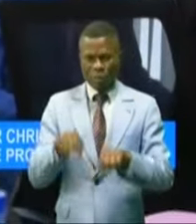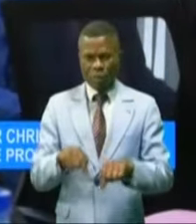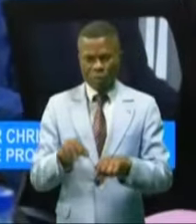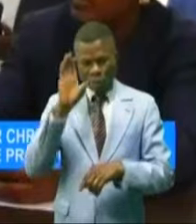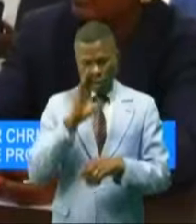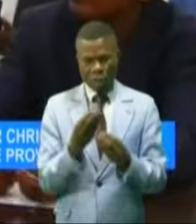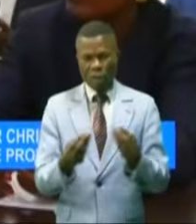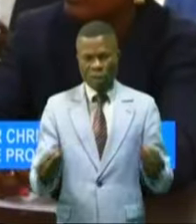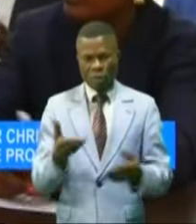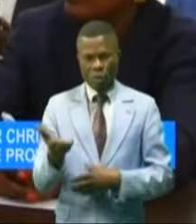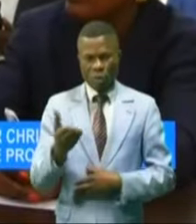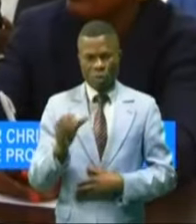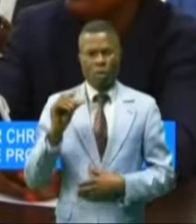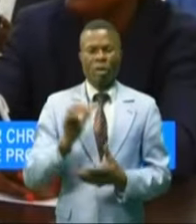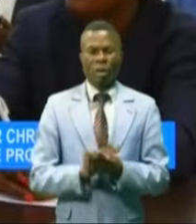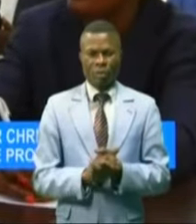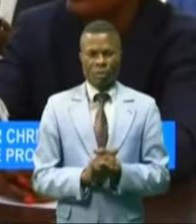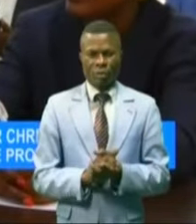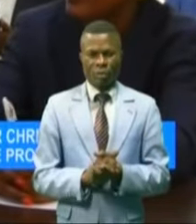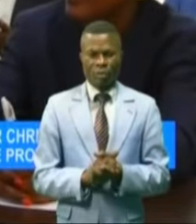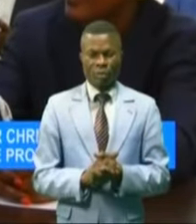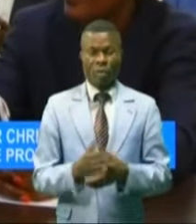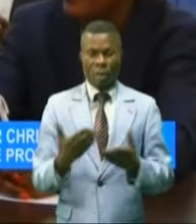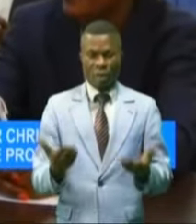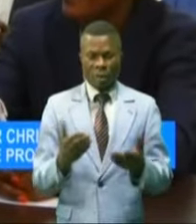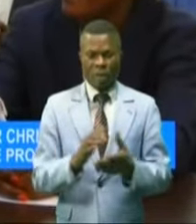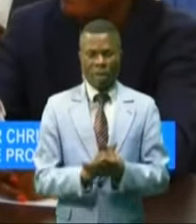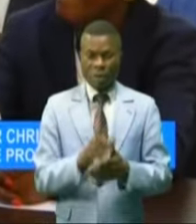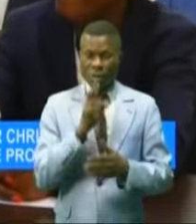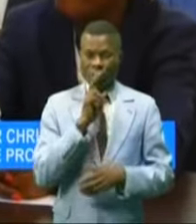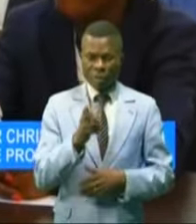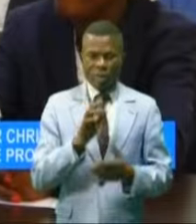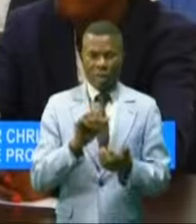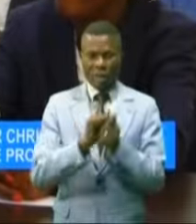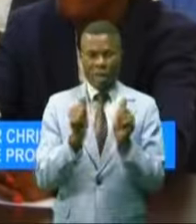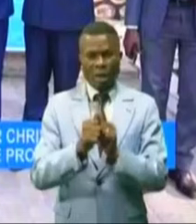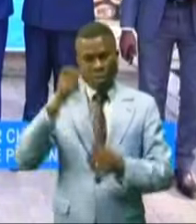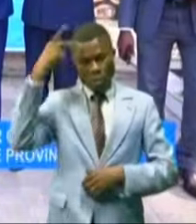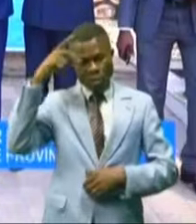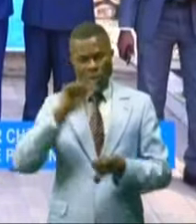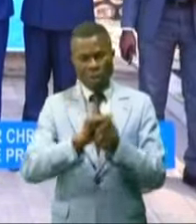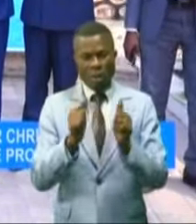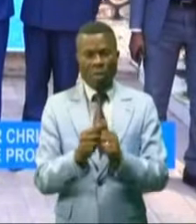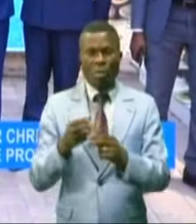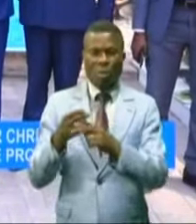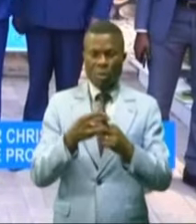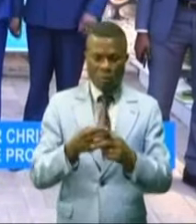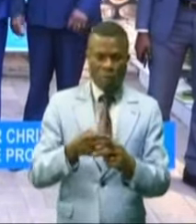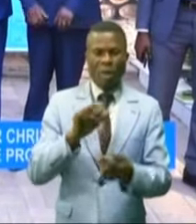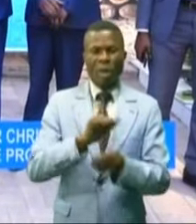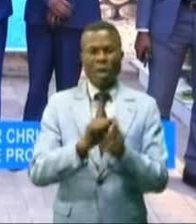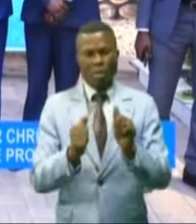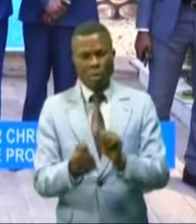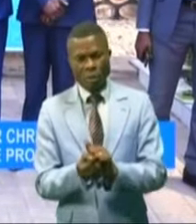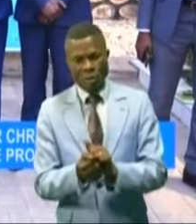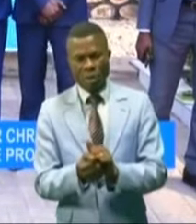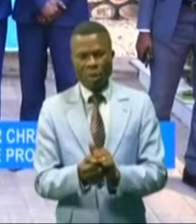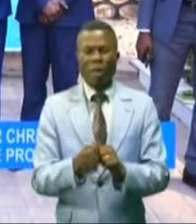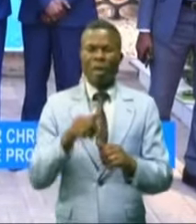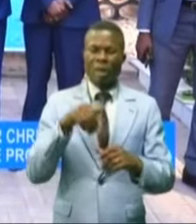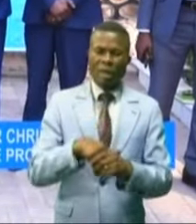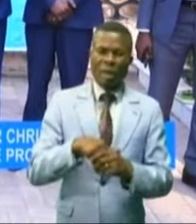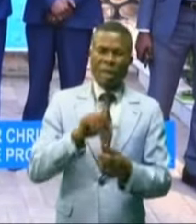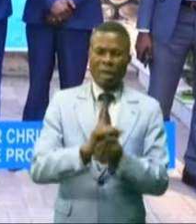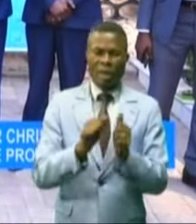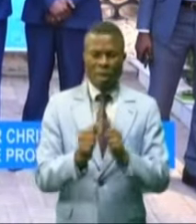par le gouvernement de province. C'est notamment sur le plan politique, sur le plan sécuritaire, que ce soit